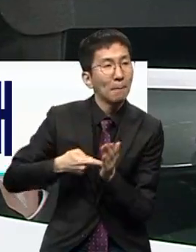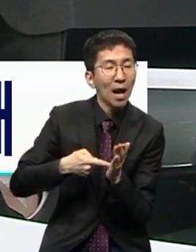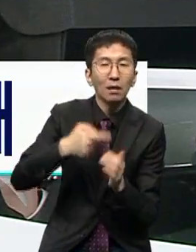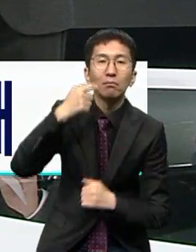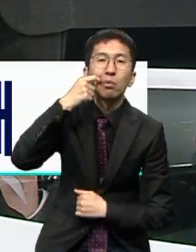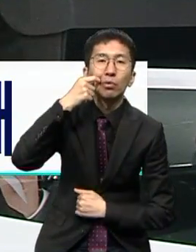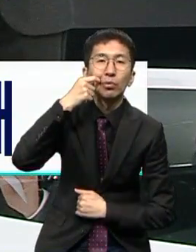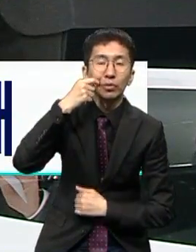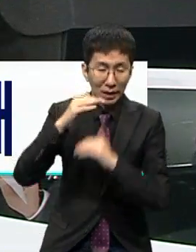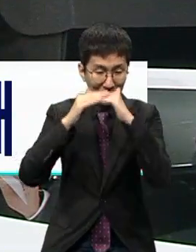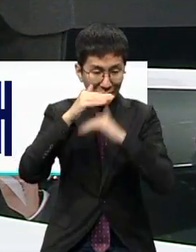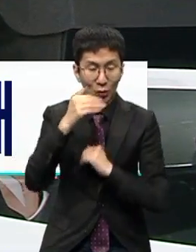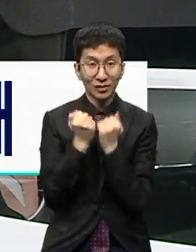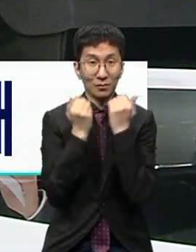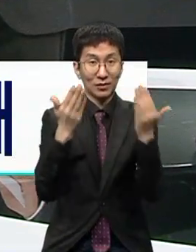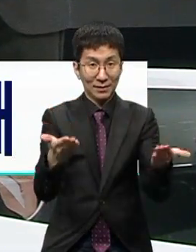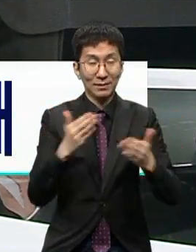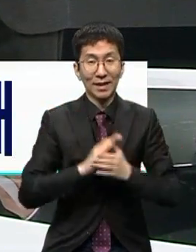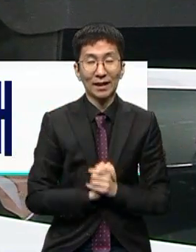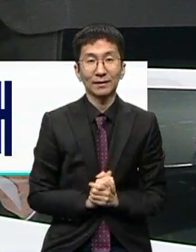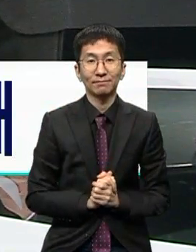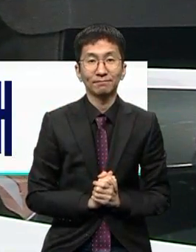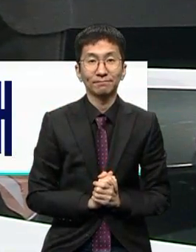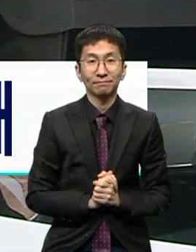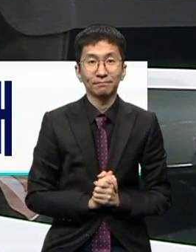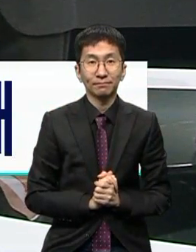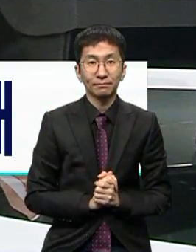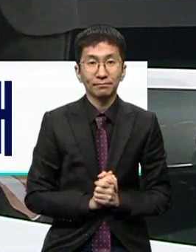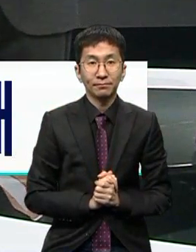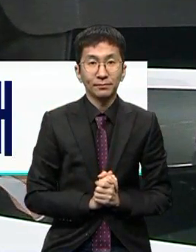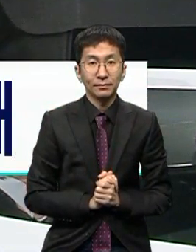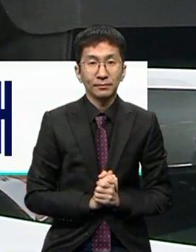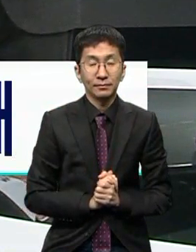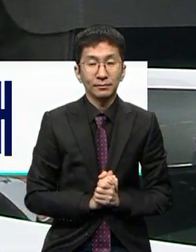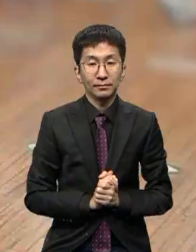없도록 했습니다 자세한 내용은 남주현 기자가 전하겠습니다